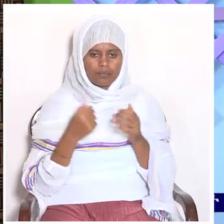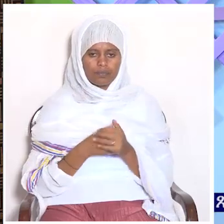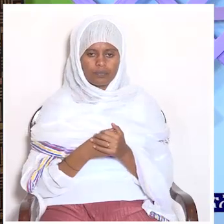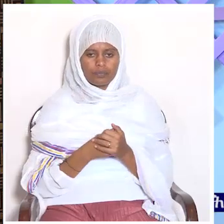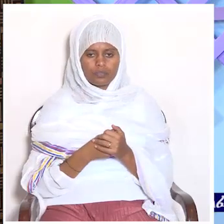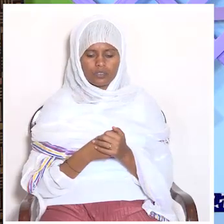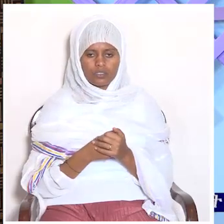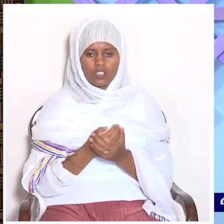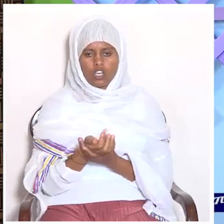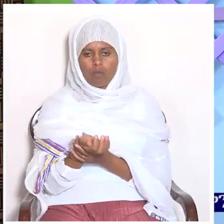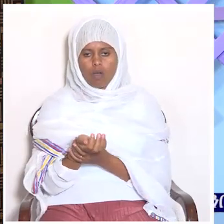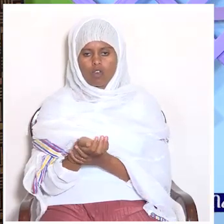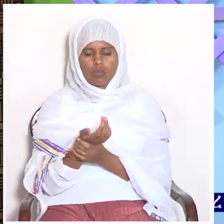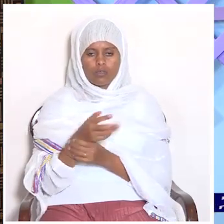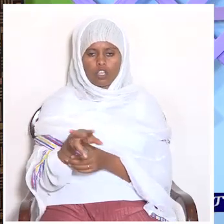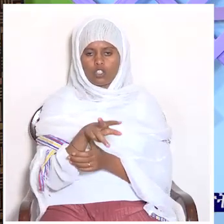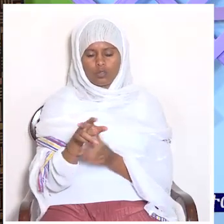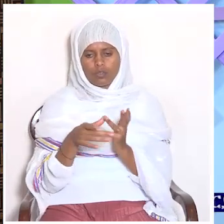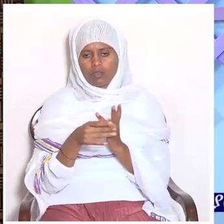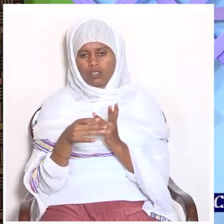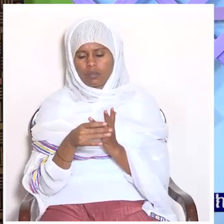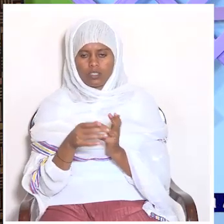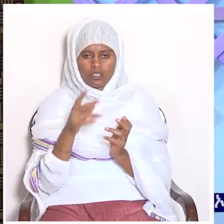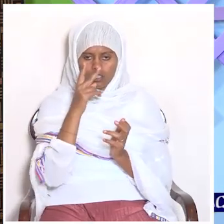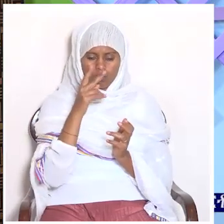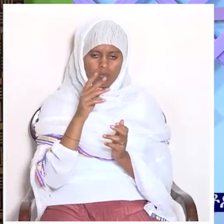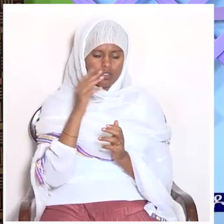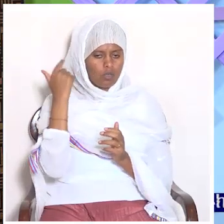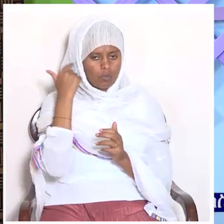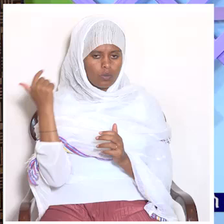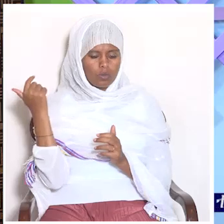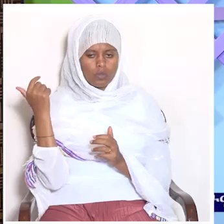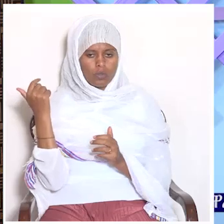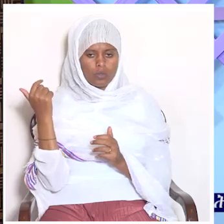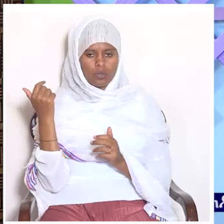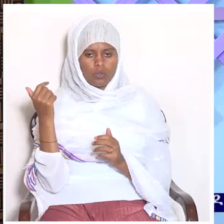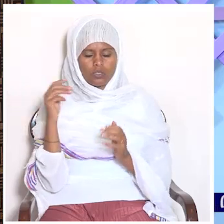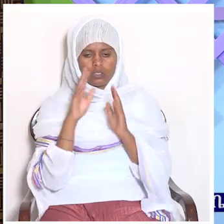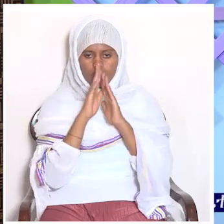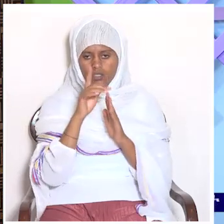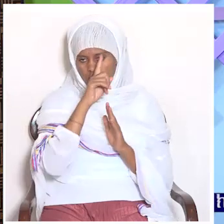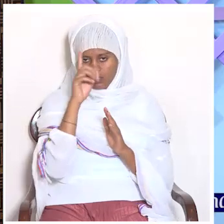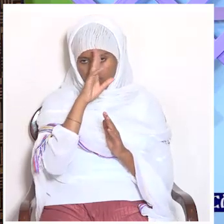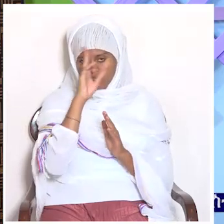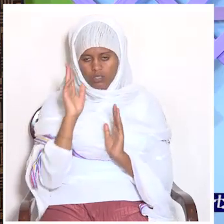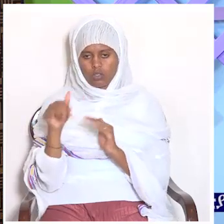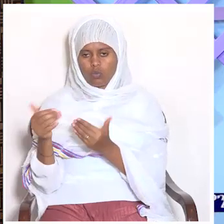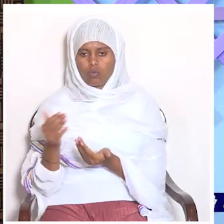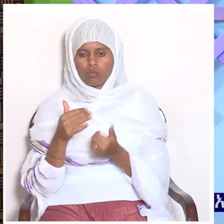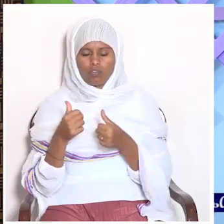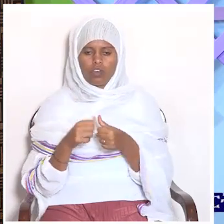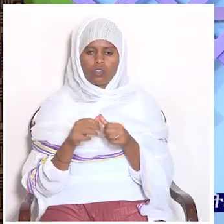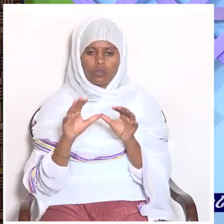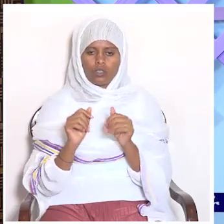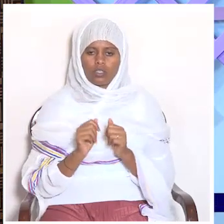ያው እግዚአብሔር አምላክና ልማኖ ናይዘም ክልተ አበይቲ ቅዱሳ ስድራ ሰሚዑ ንቅድስት ድንግል